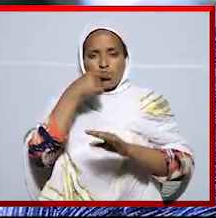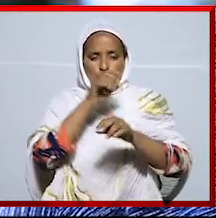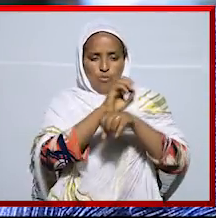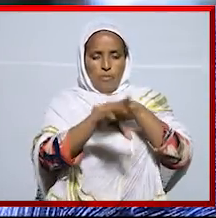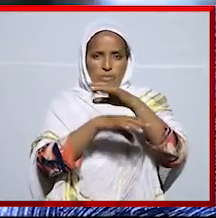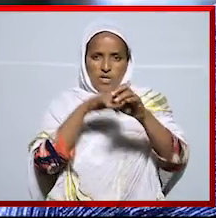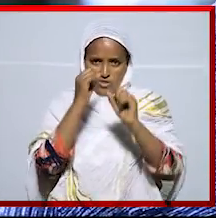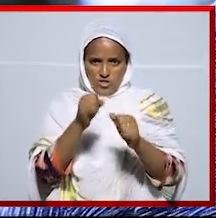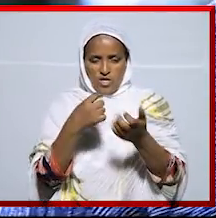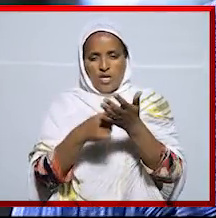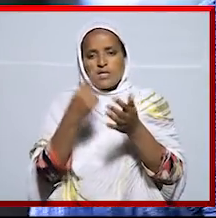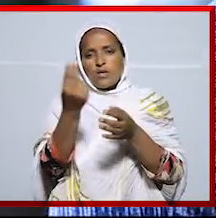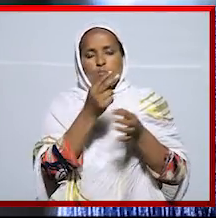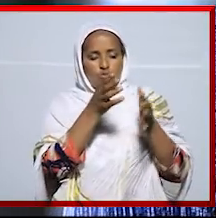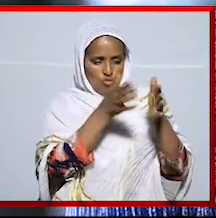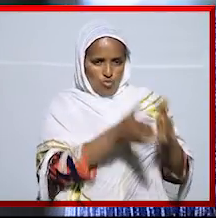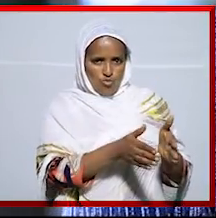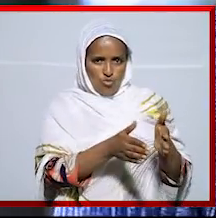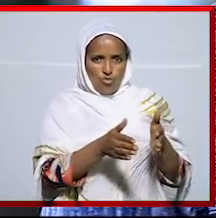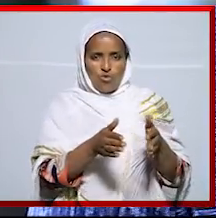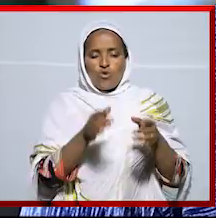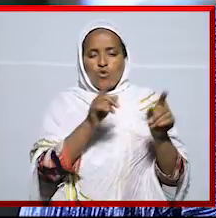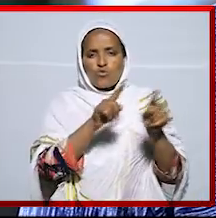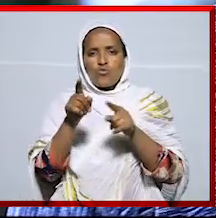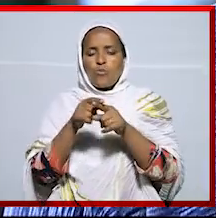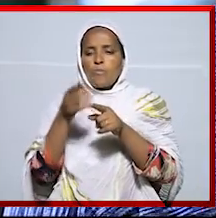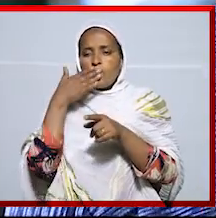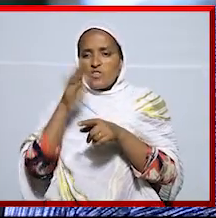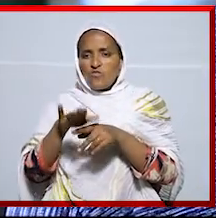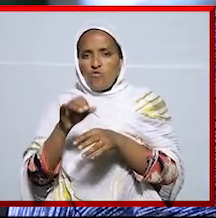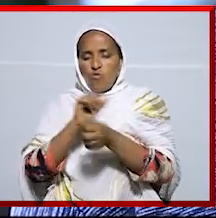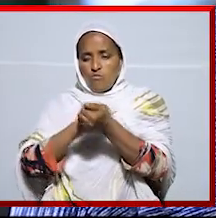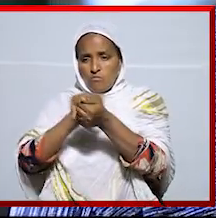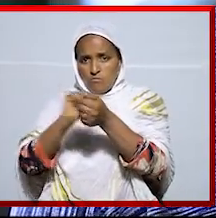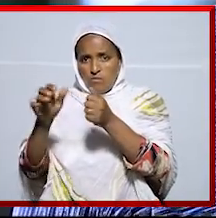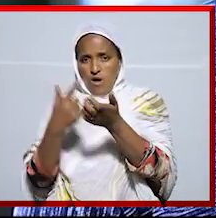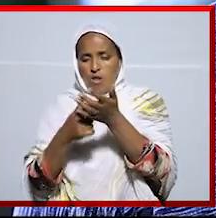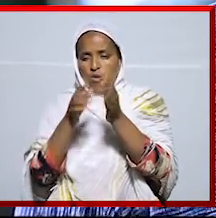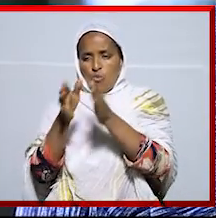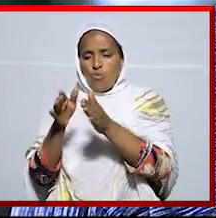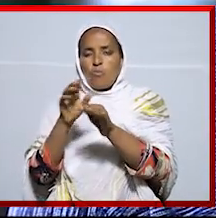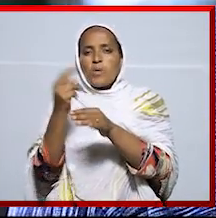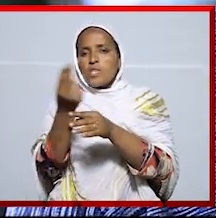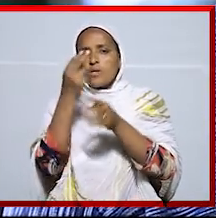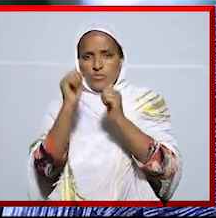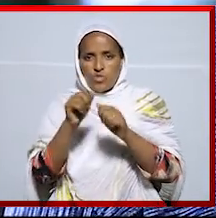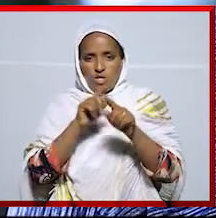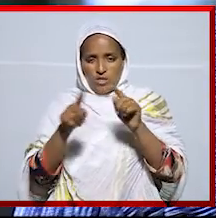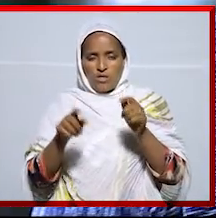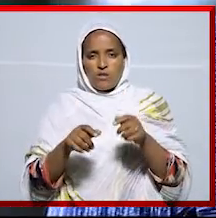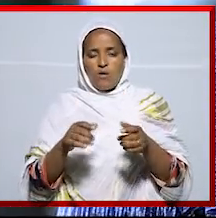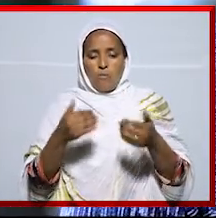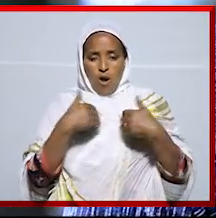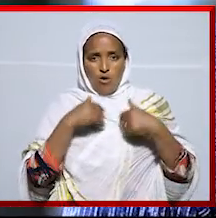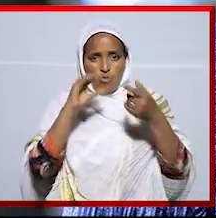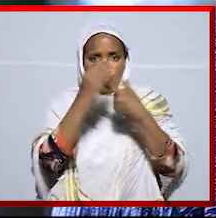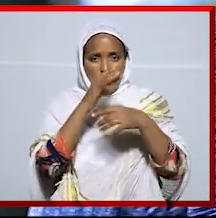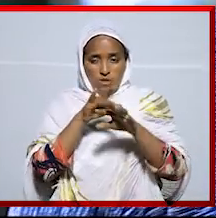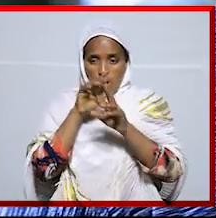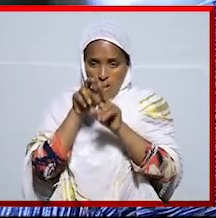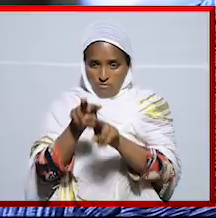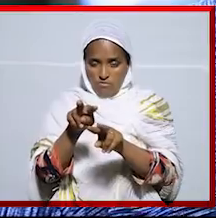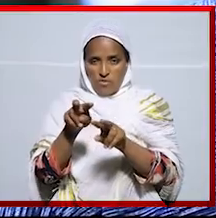ብሎ መመካከር ይችላል። ይሄ ጠቀሜታ ጎኑ ነው። እንዲሁም ደግሞ ባጥፊ ጎኑ ልጠቀም ካለ በዛው መልክ መጠቀም ይችላል። ግን በነባራዊ